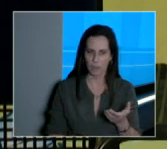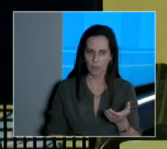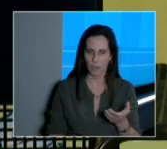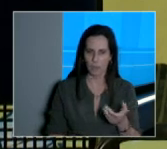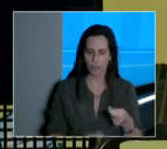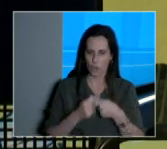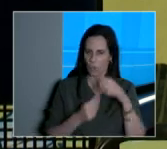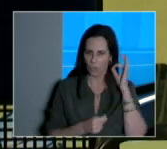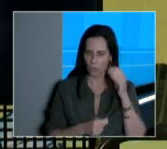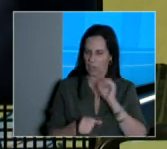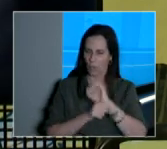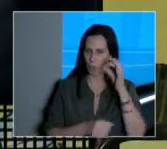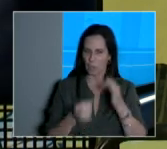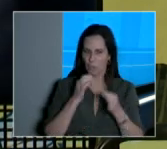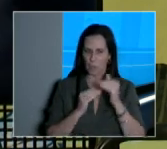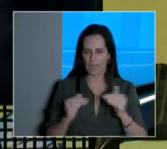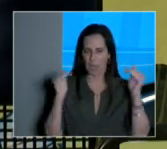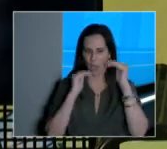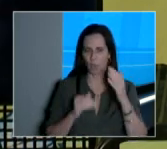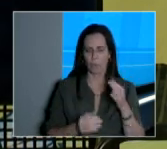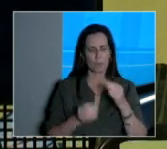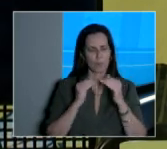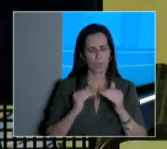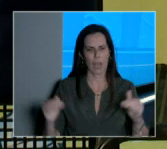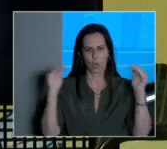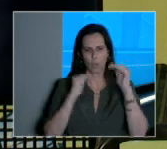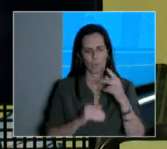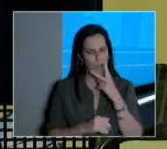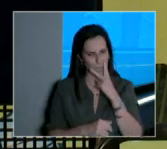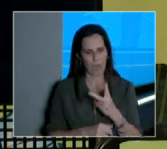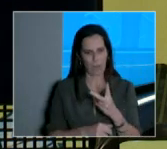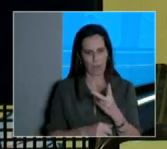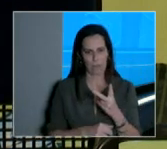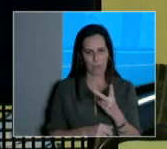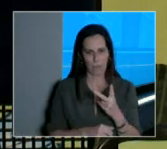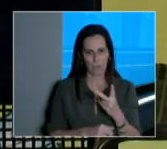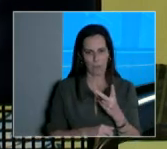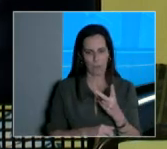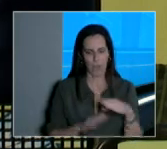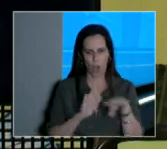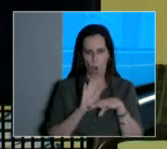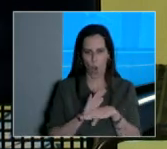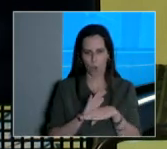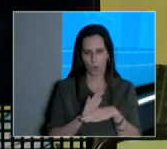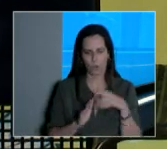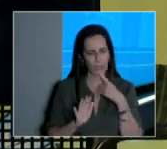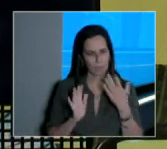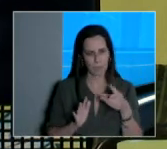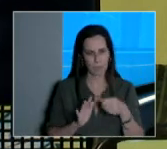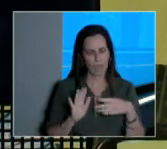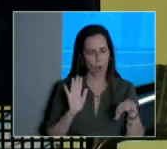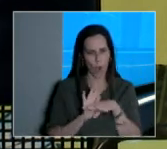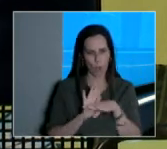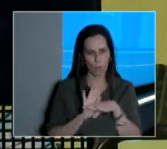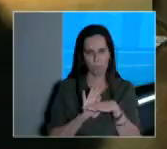להניח שארגוני נשים יתרו לבית המשפט העליון. בית המשפט העליון יסתכל על, על החוק הזה ויגיד, רבותיי, זה